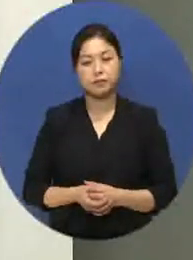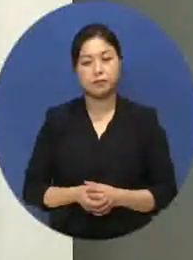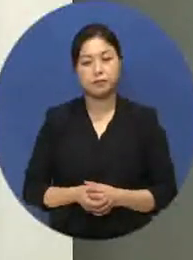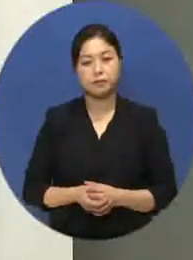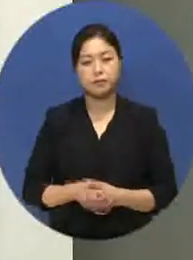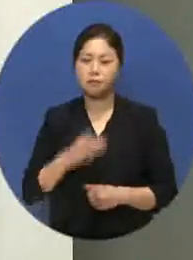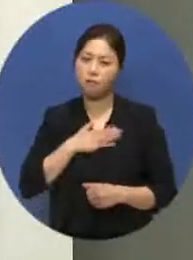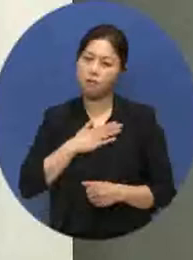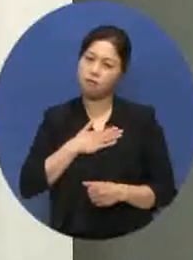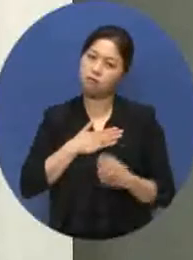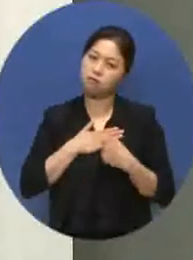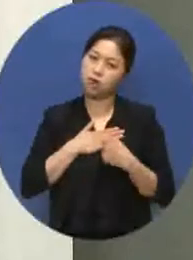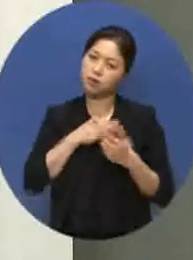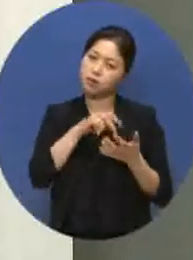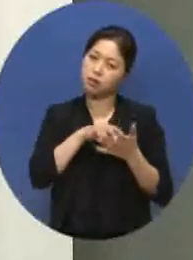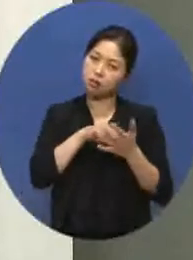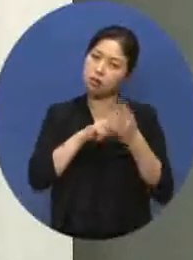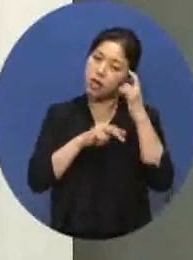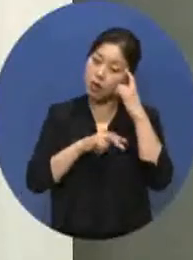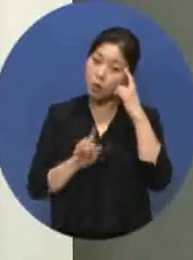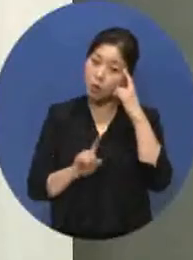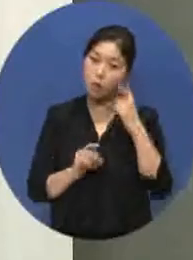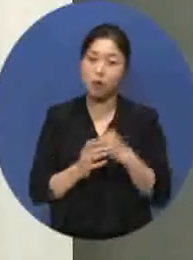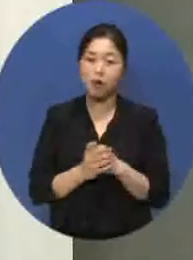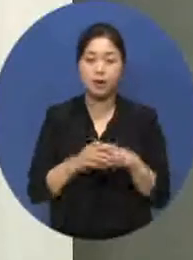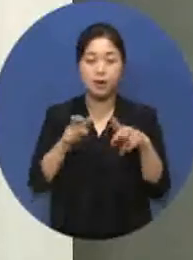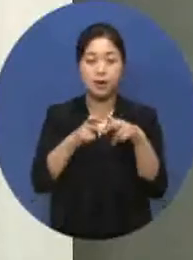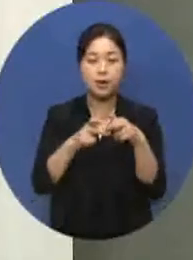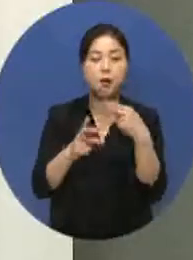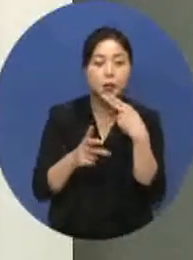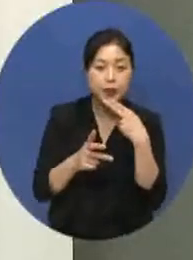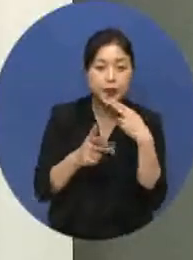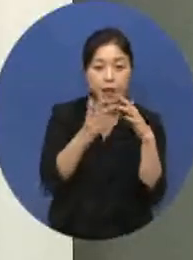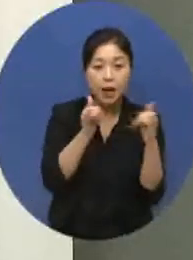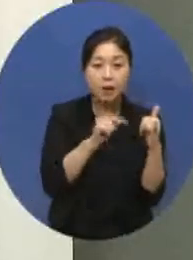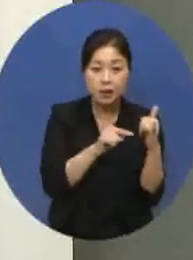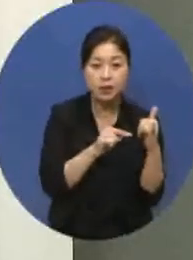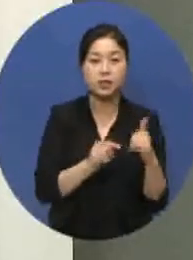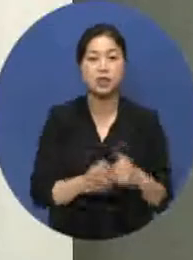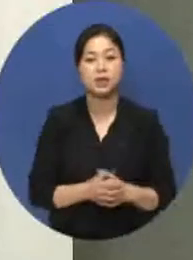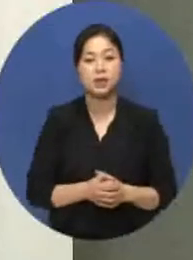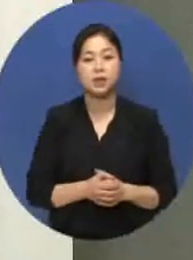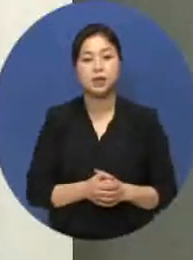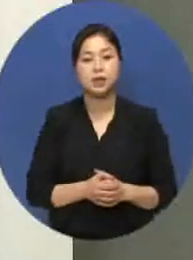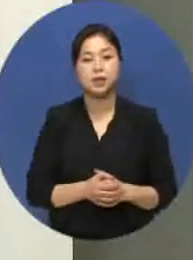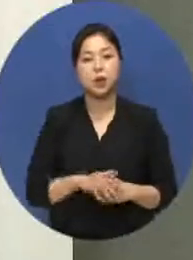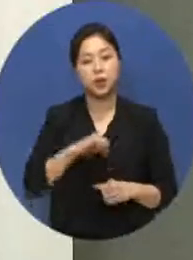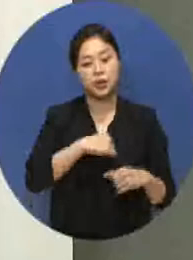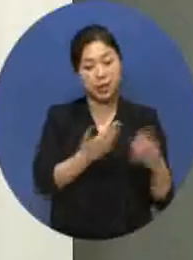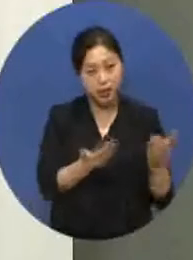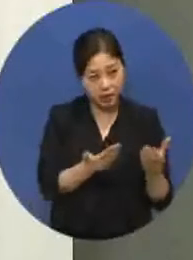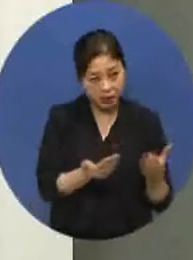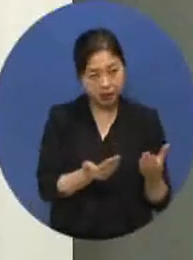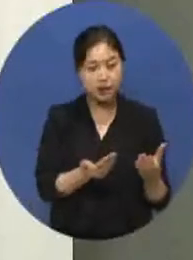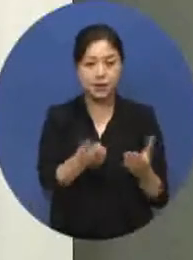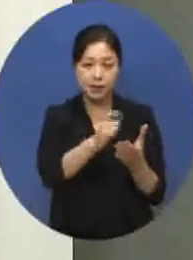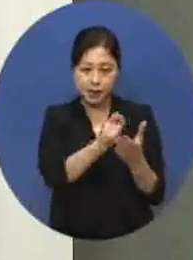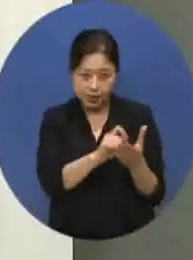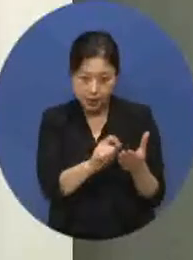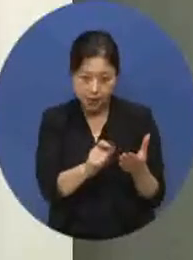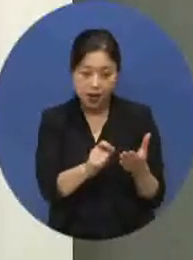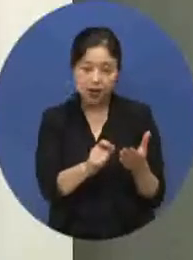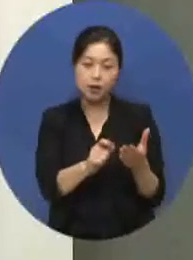이렇게 생각해보면 그래요. 비장애인의 경우 뭐 혼자 작업하는 거, 예. 뭐 글을 쓴다,